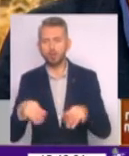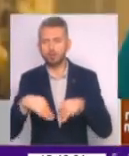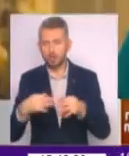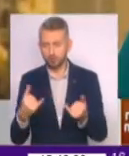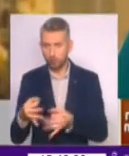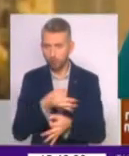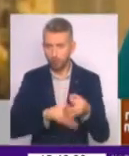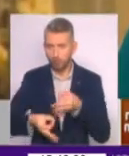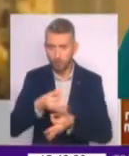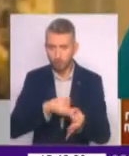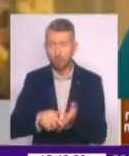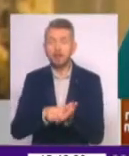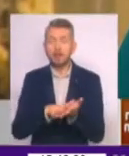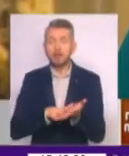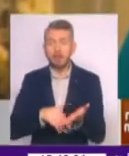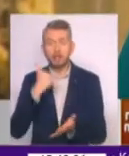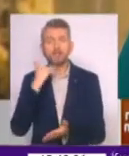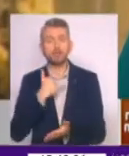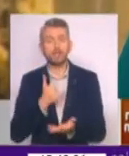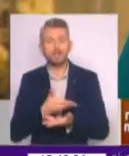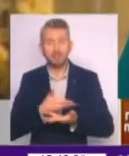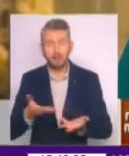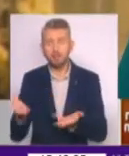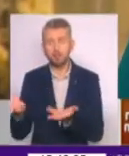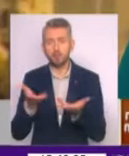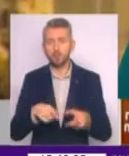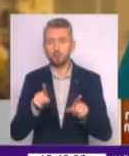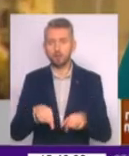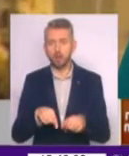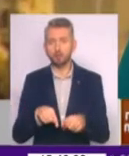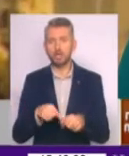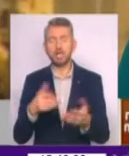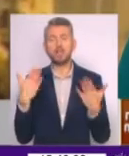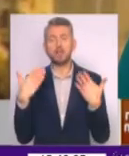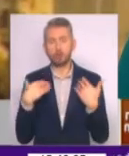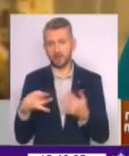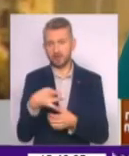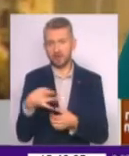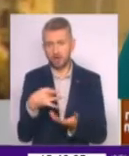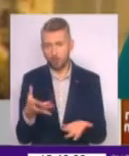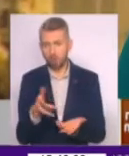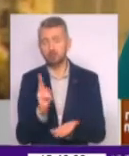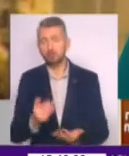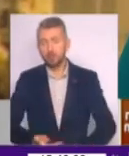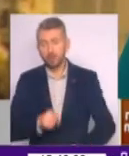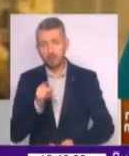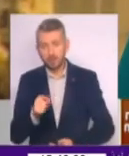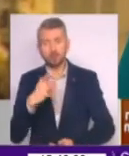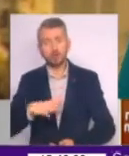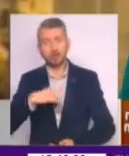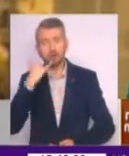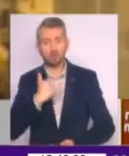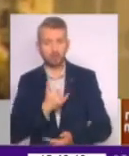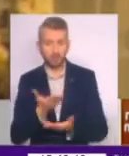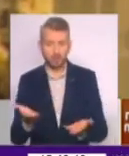обговорюємо. Долучайтеся далі до нашої розмови. І, звичайно, запрошуємо також до нашої розмови Святошинський район. Будь ласка, чекаємо на дзвінок кожного з